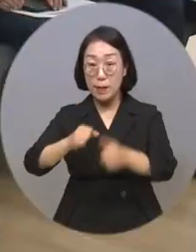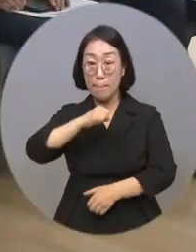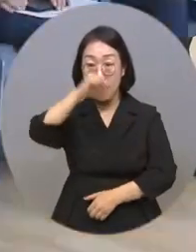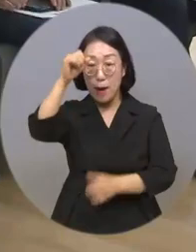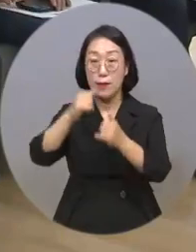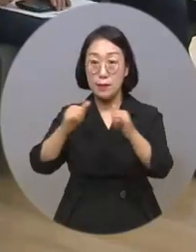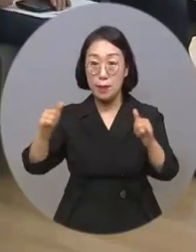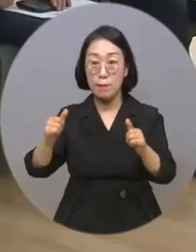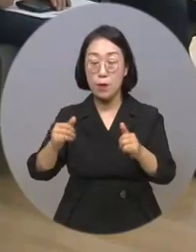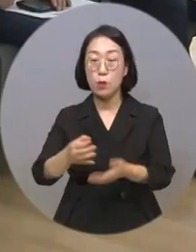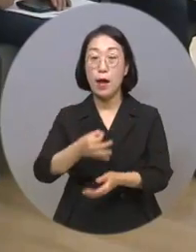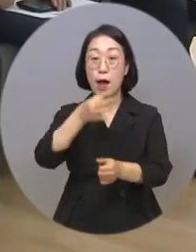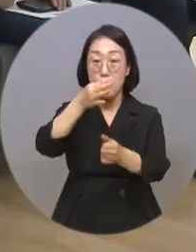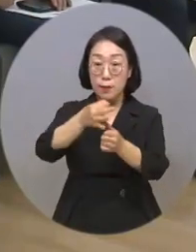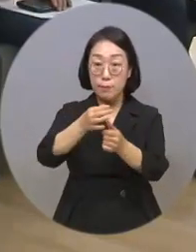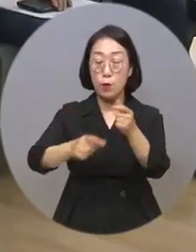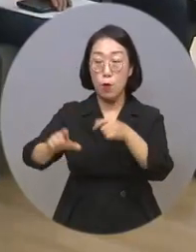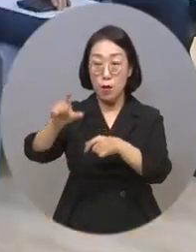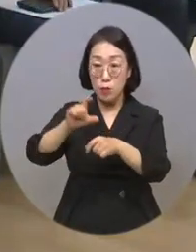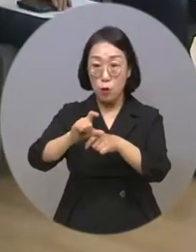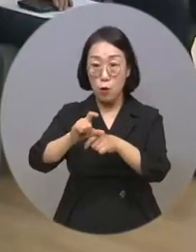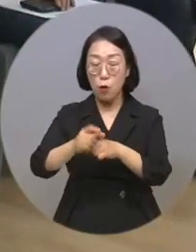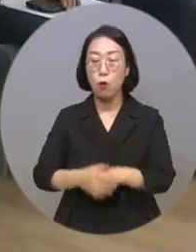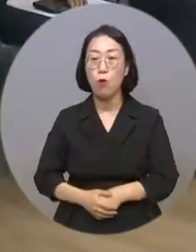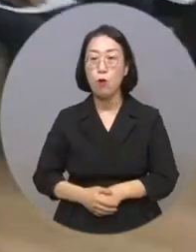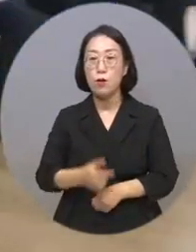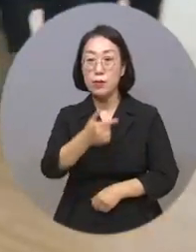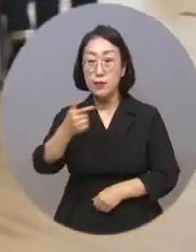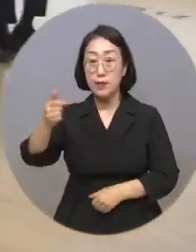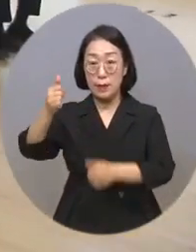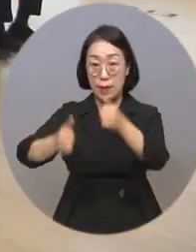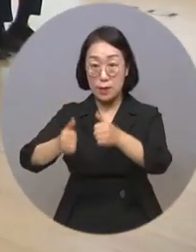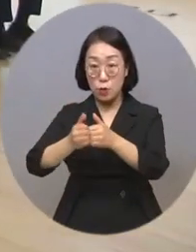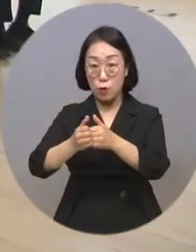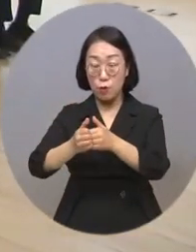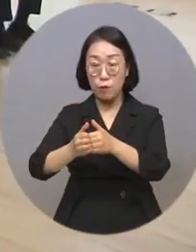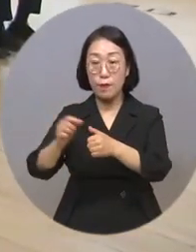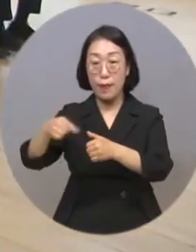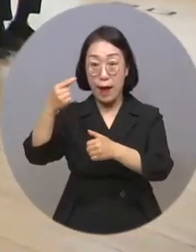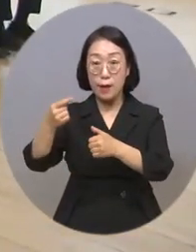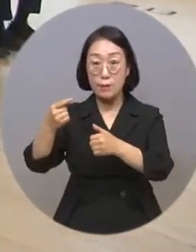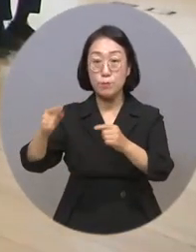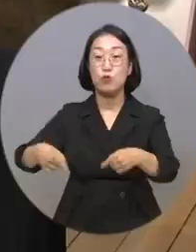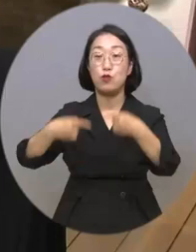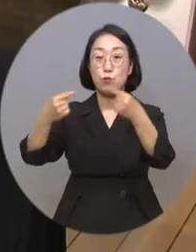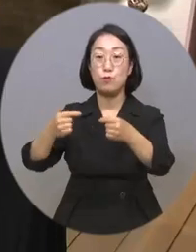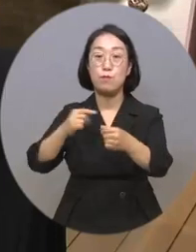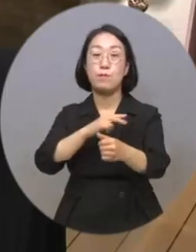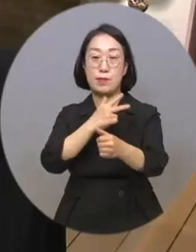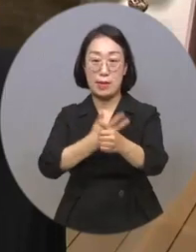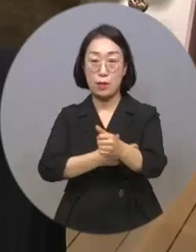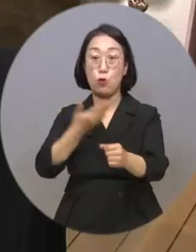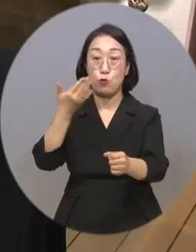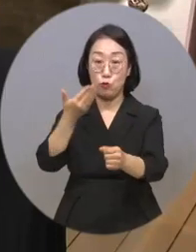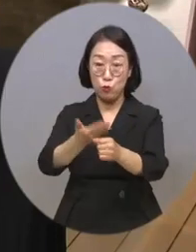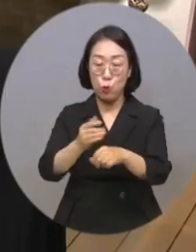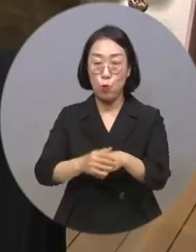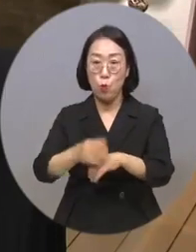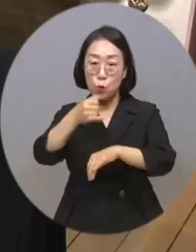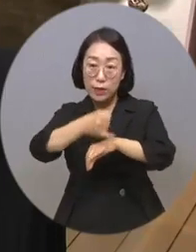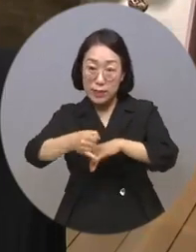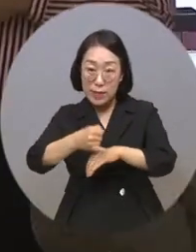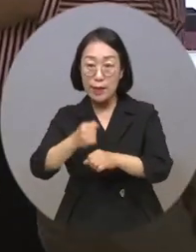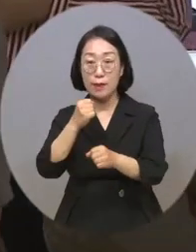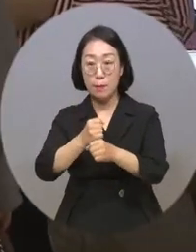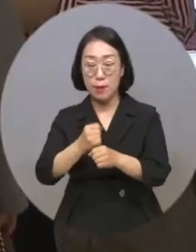함께 제52회 대한민국 공예품 대전에 출품할 수 있는 자격과 디자인 개발 및 상품화를